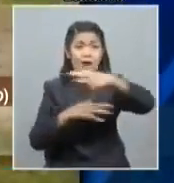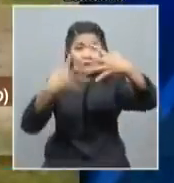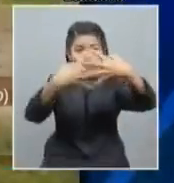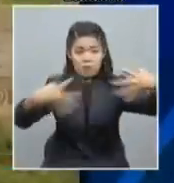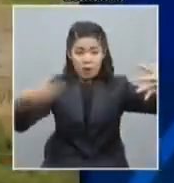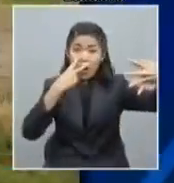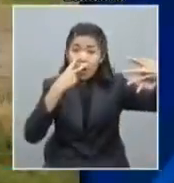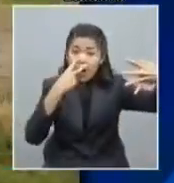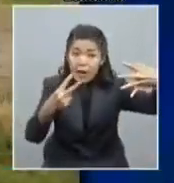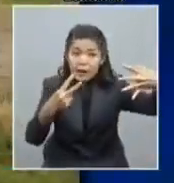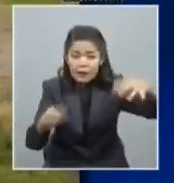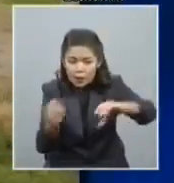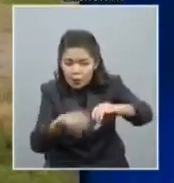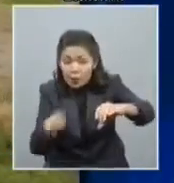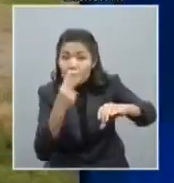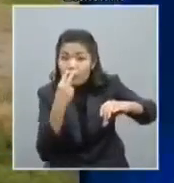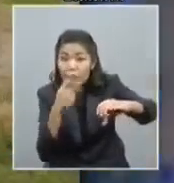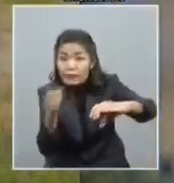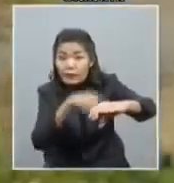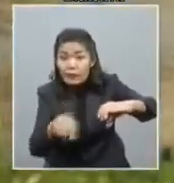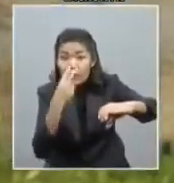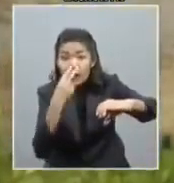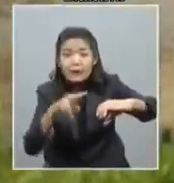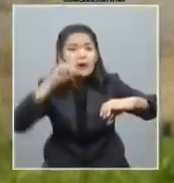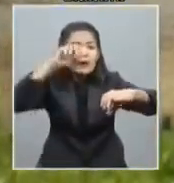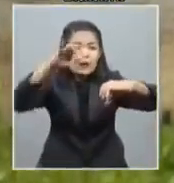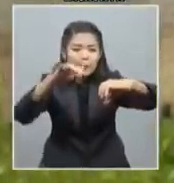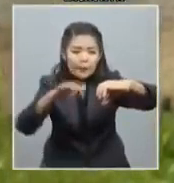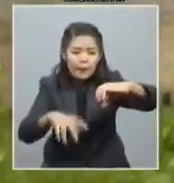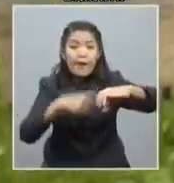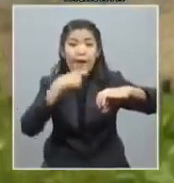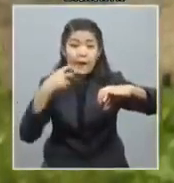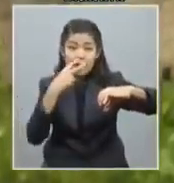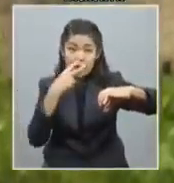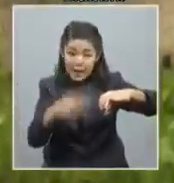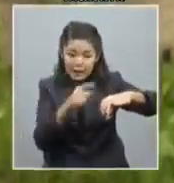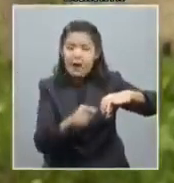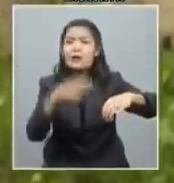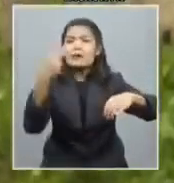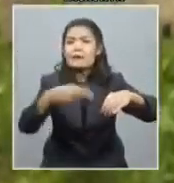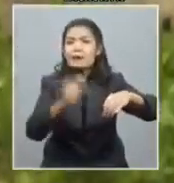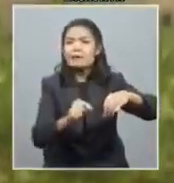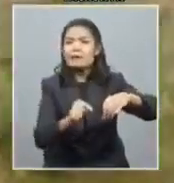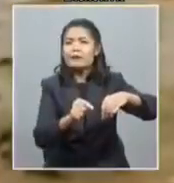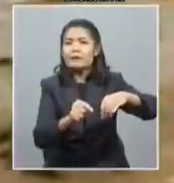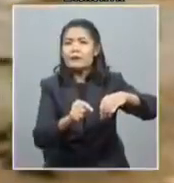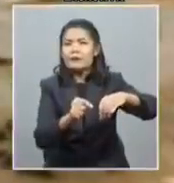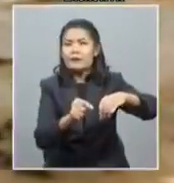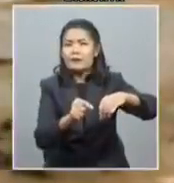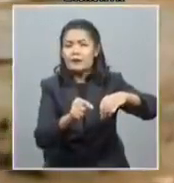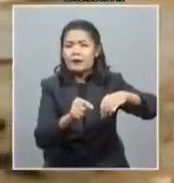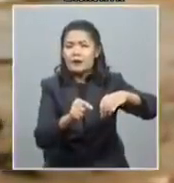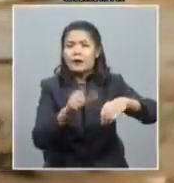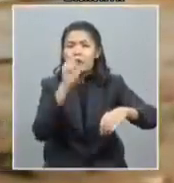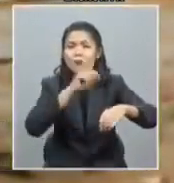พนี้ที่วงกลมไว้เห็นไหมฮะ ค่ะ น้ำแห้งเห็นถังน้ำมันนี่เป็นภาพที่คนโพสต์ในทวิ